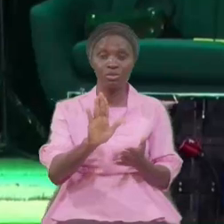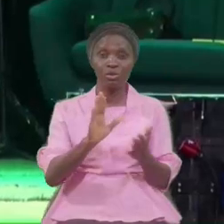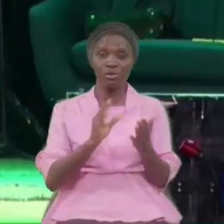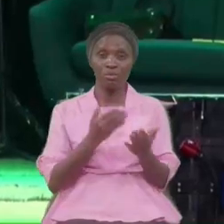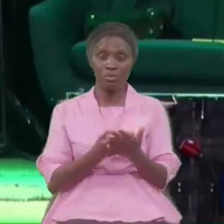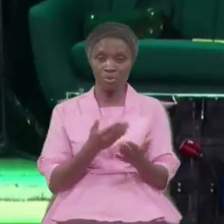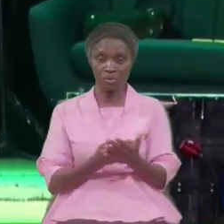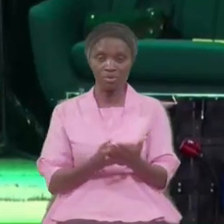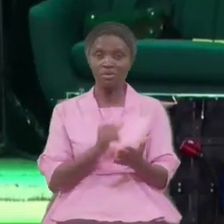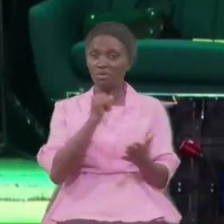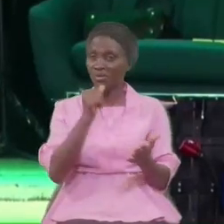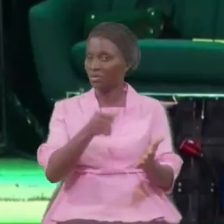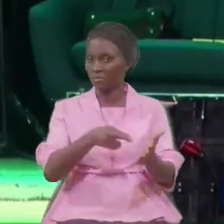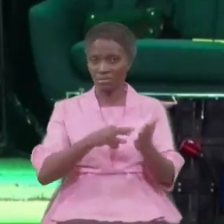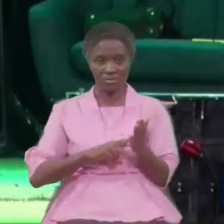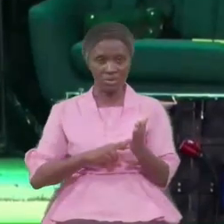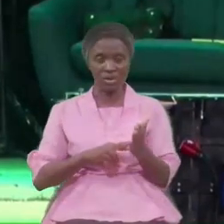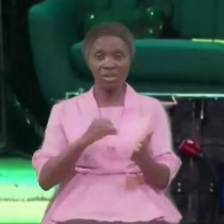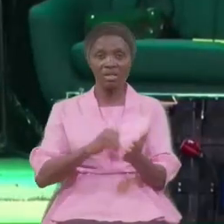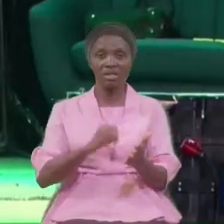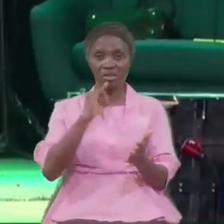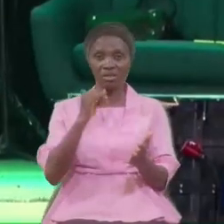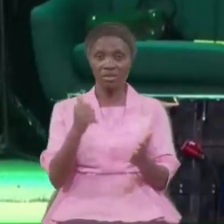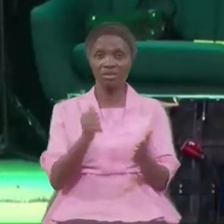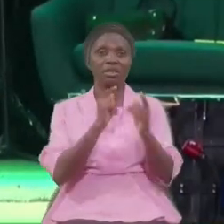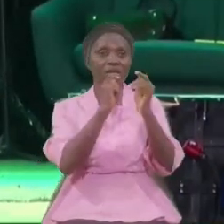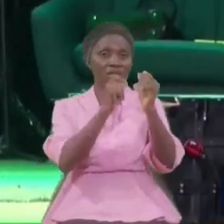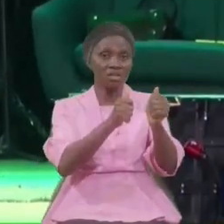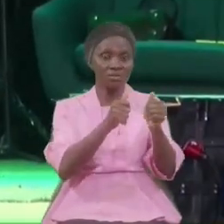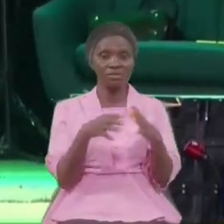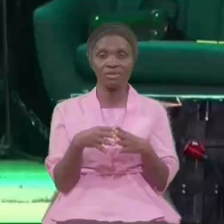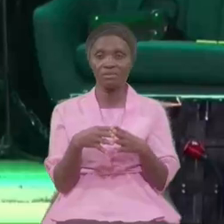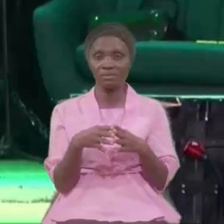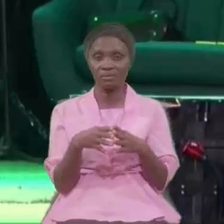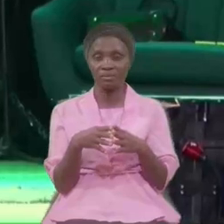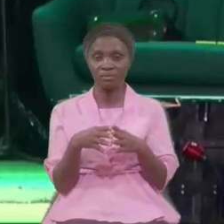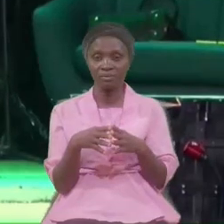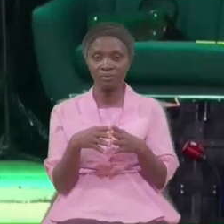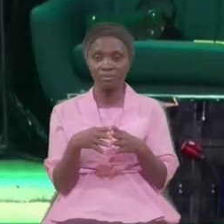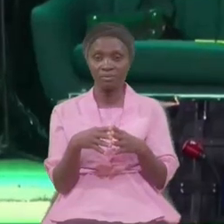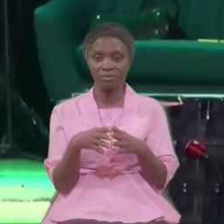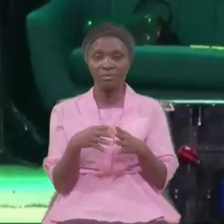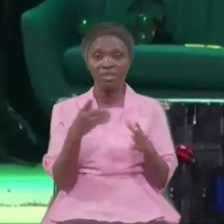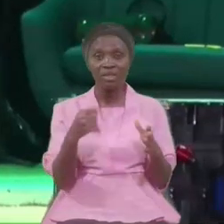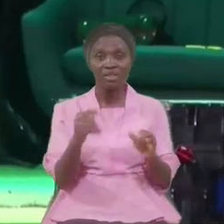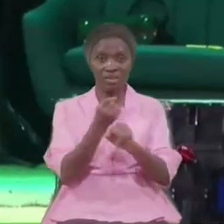Même si vous avez de l'argent, votre argent n'est pas exigé. Ça, c'est un don gratuit.